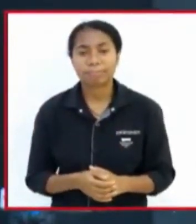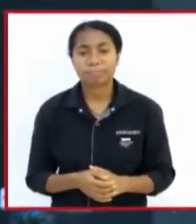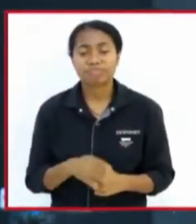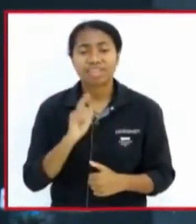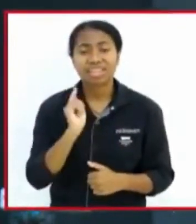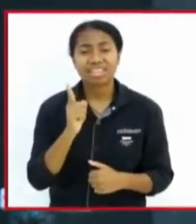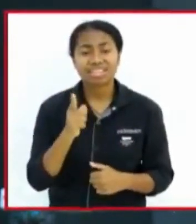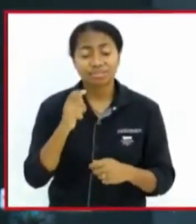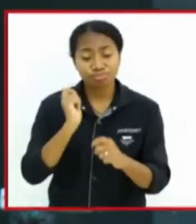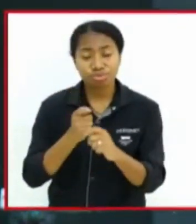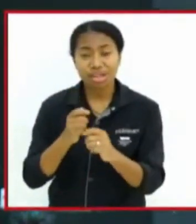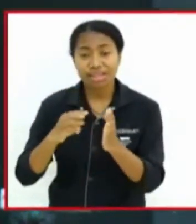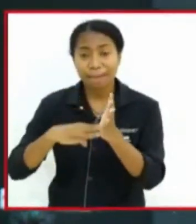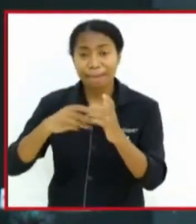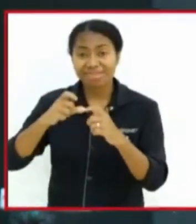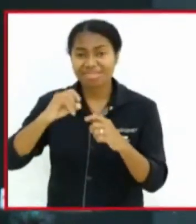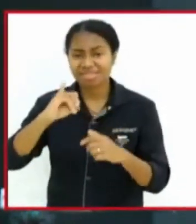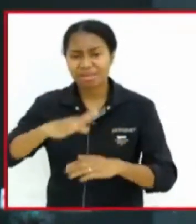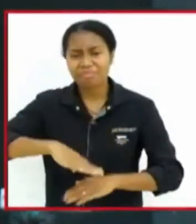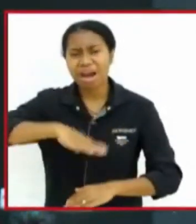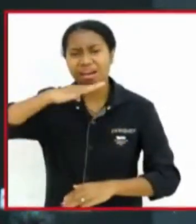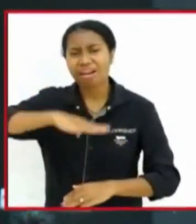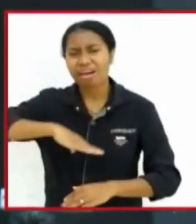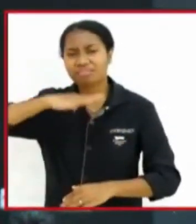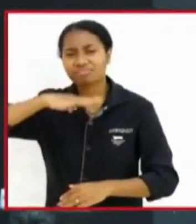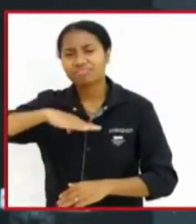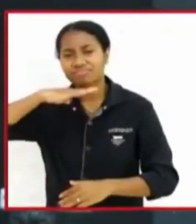hal ini membuat mesin menjadi malah